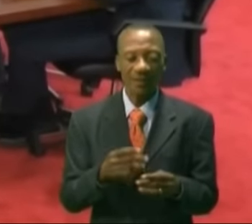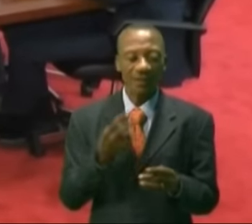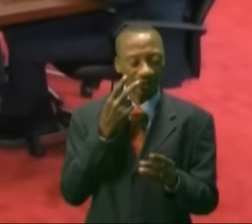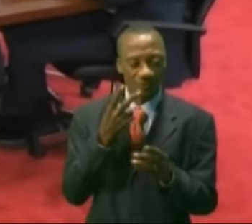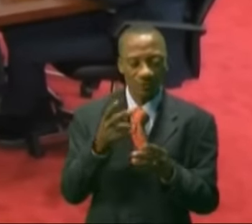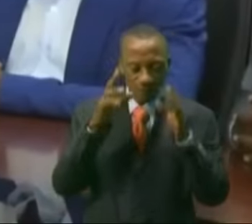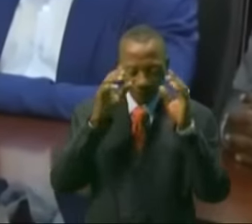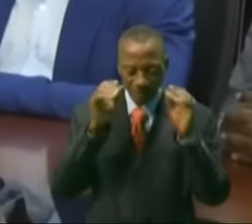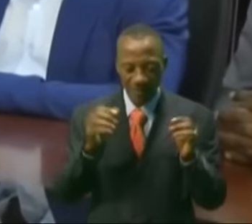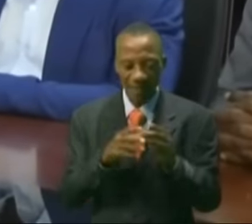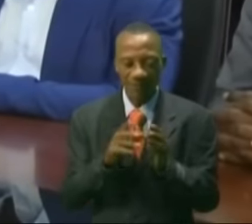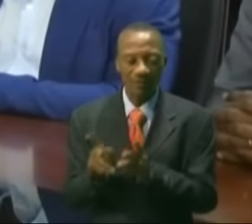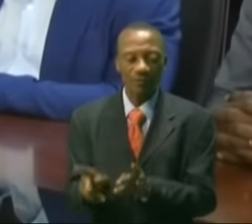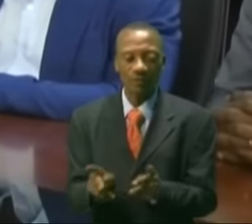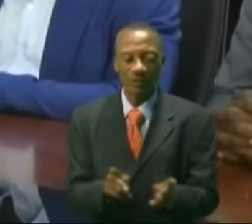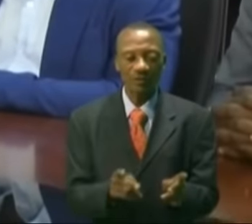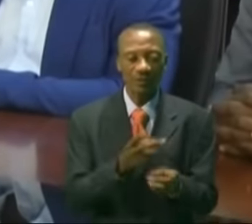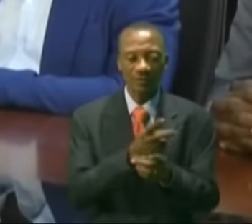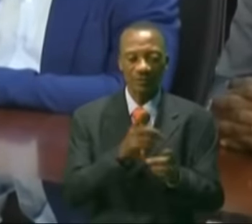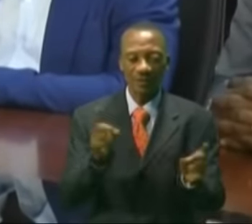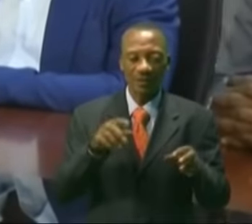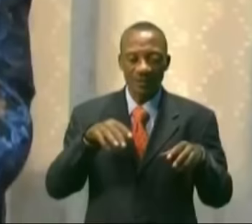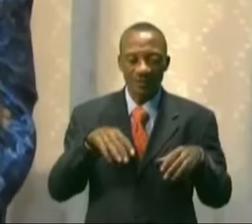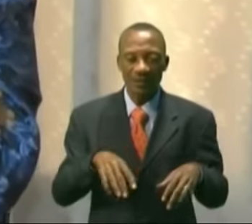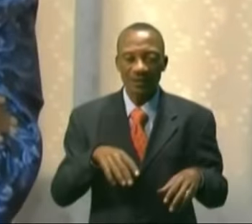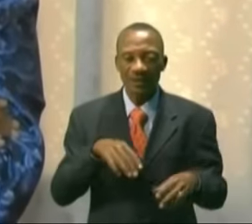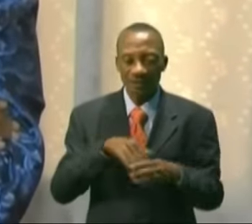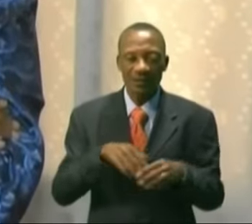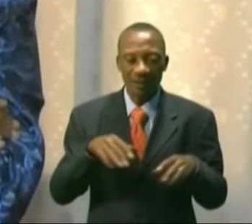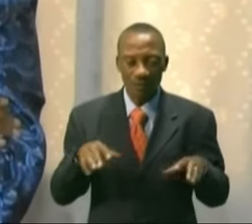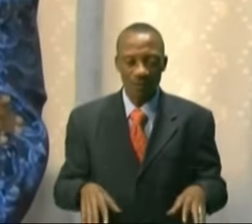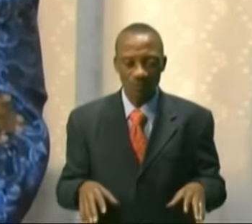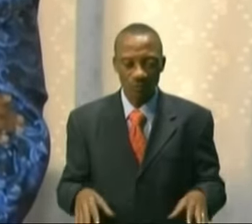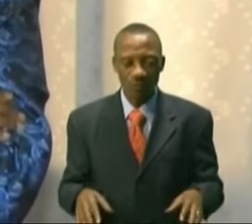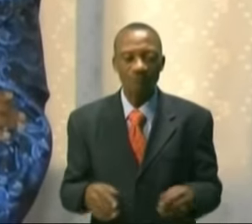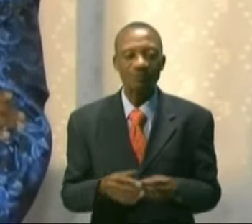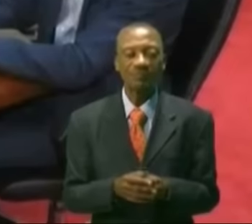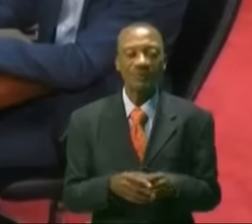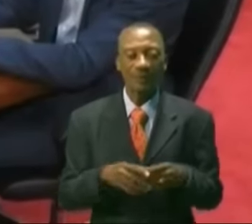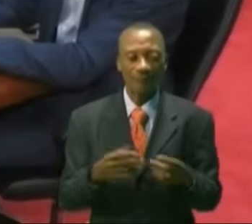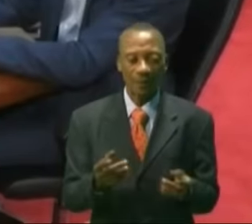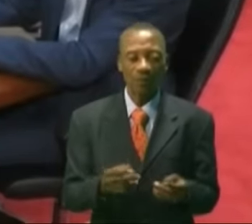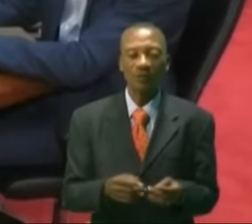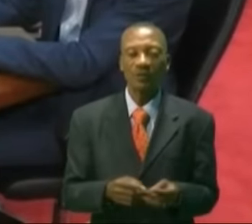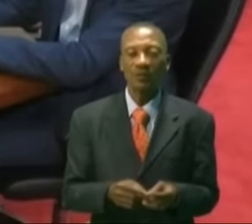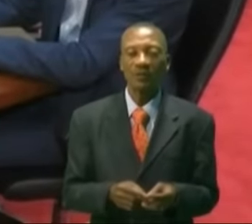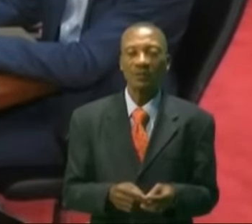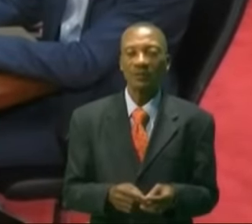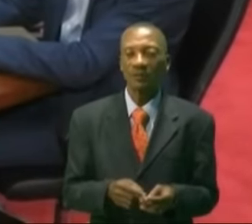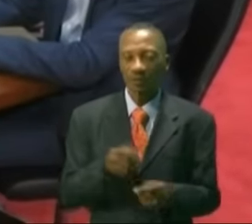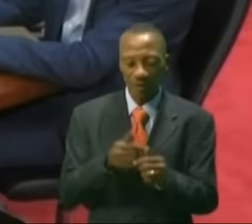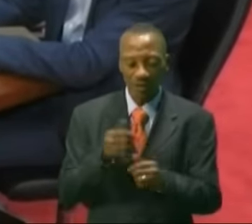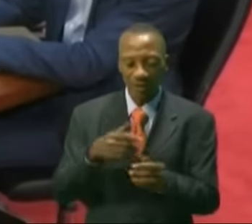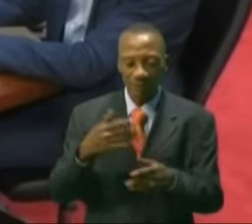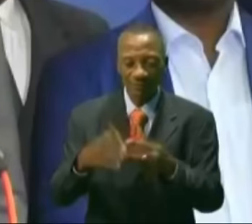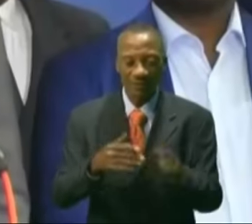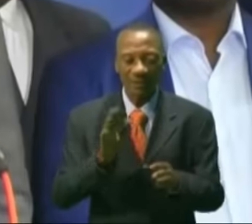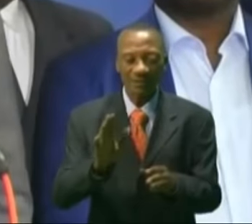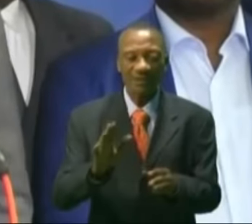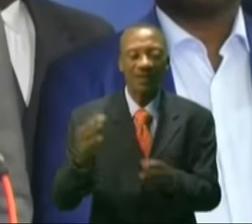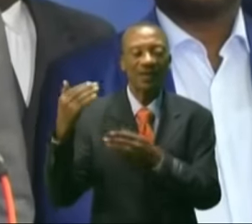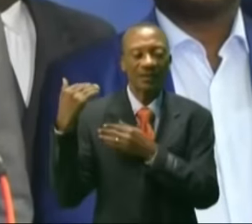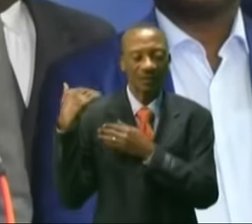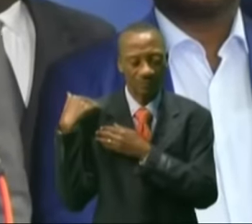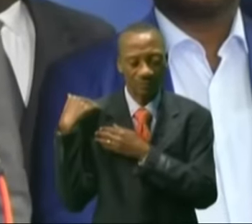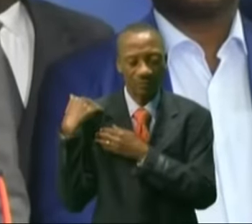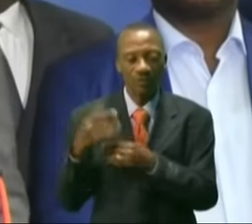RDC, ces jeunes parlementaires sont conscients de la responsabilité qu'ils ont pour faire avancer le pays, a révélé